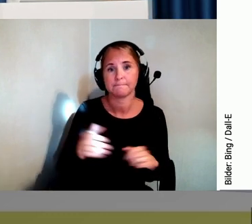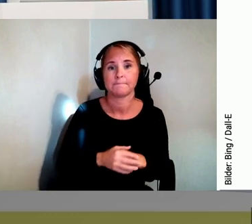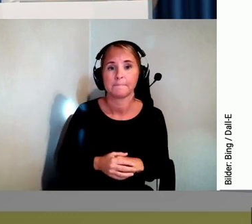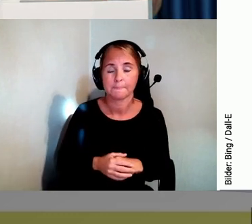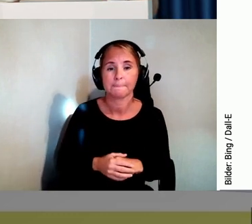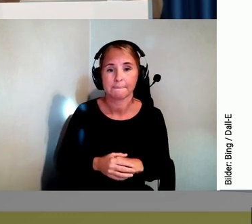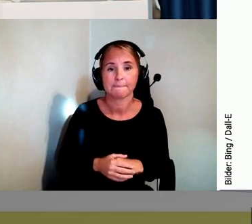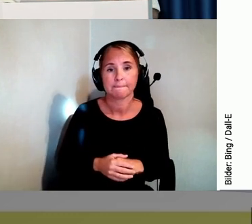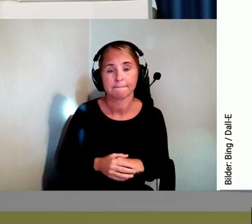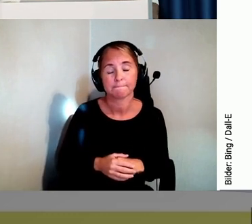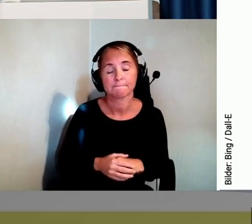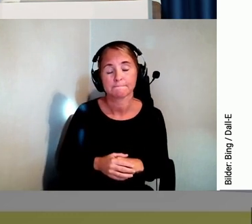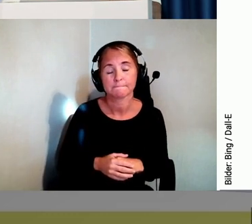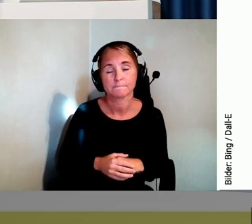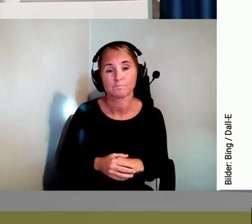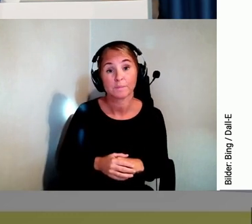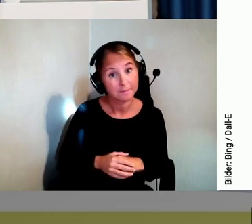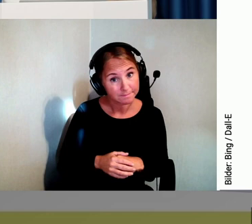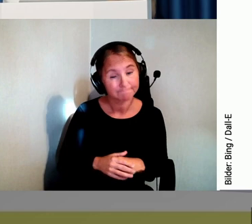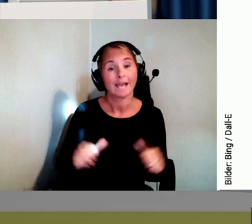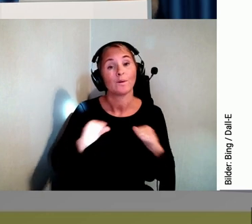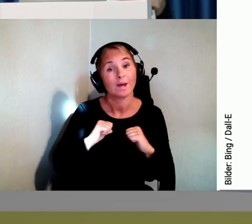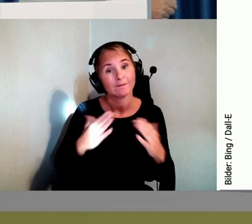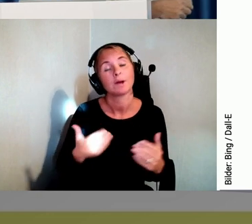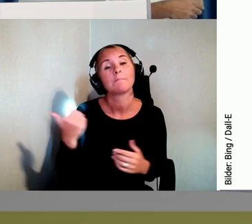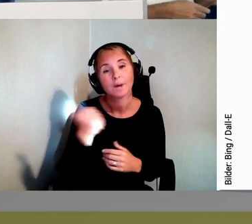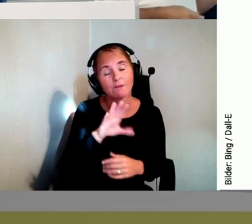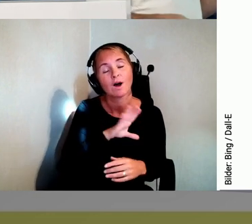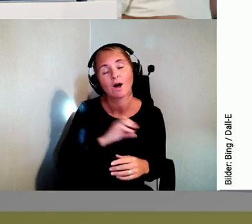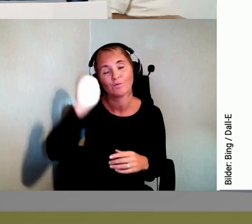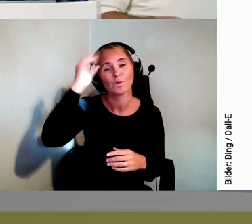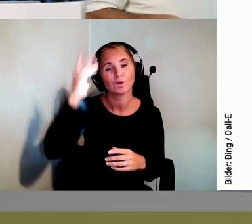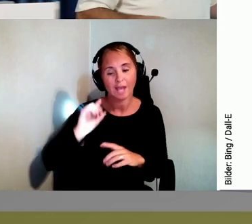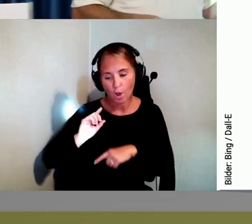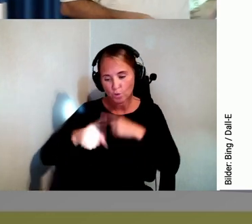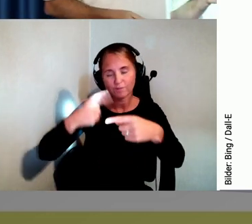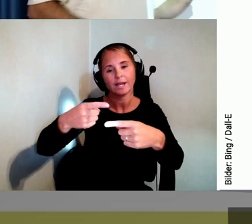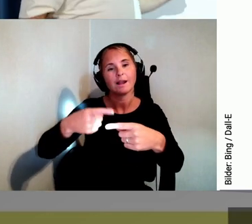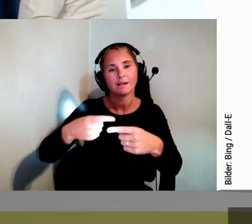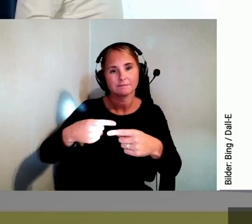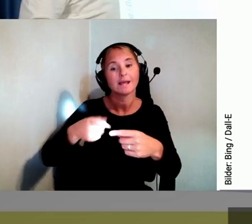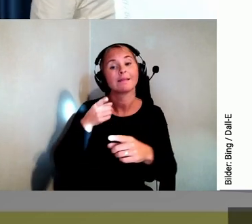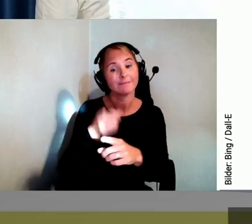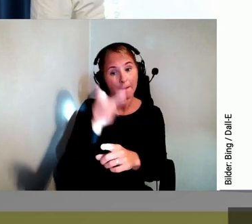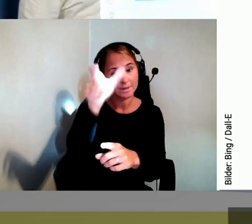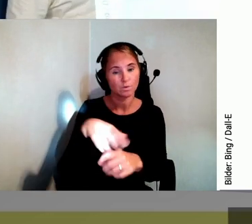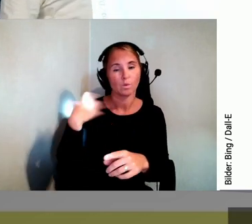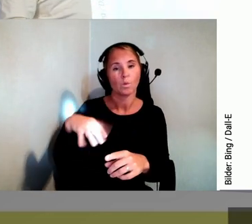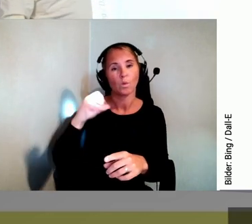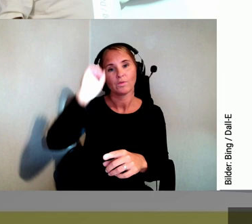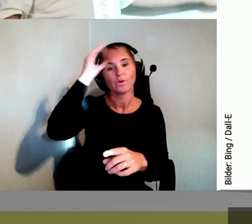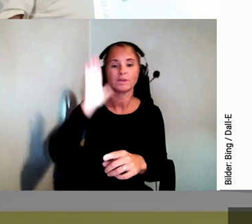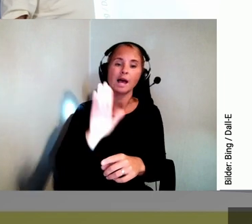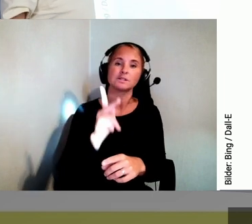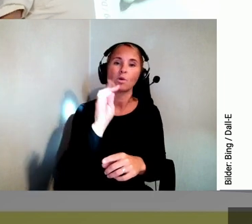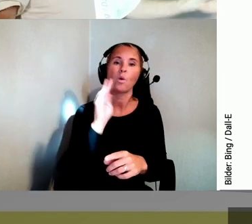självklart Behöver man ha duktiga utvecklare och den här utvecklaren är jätteduktig det kan man se för hans kod är liksom på